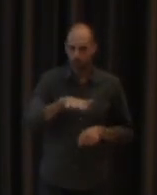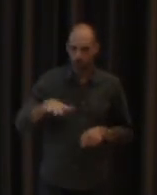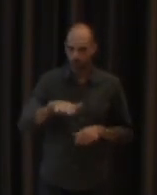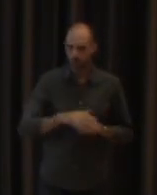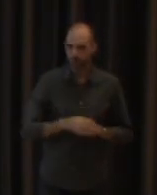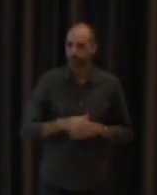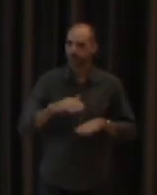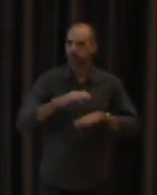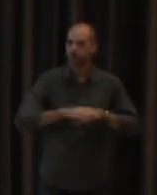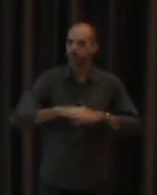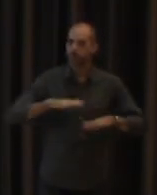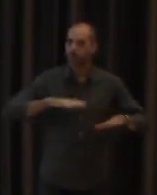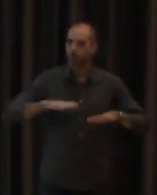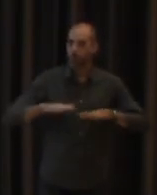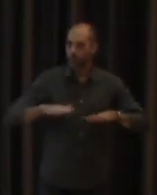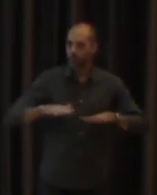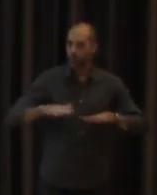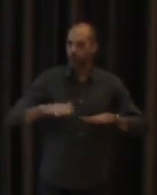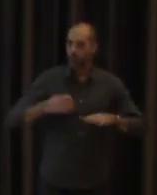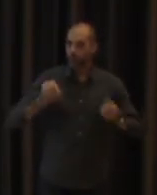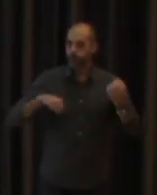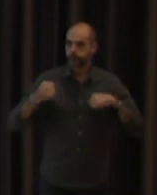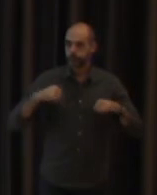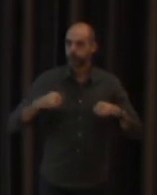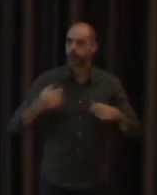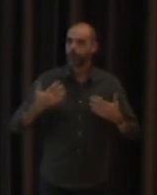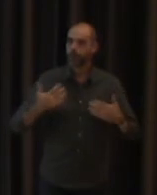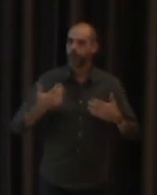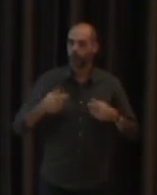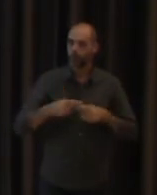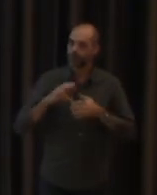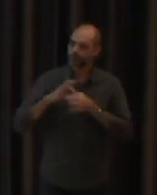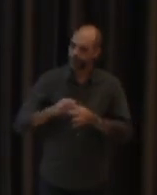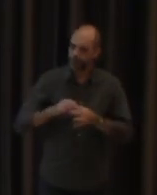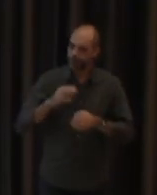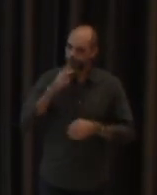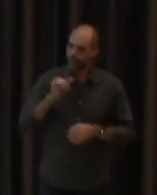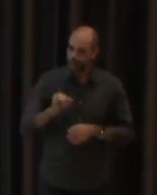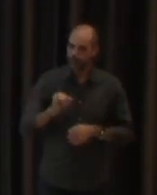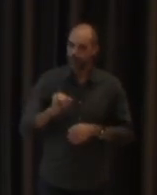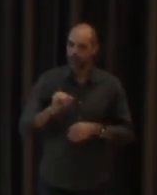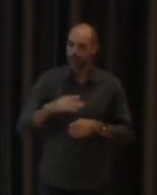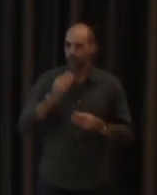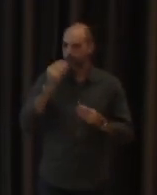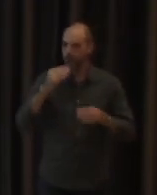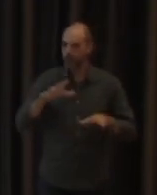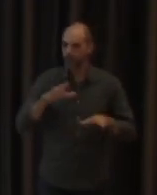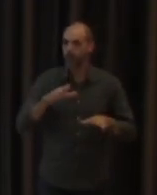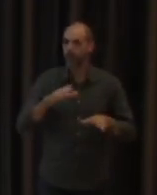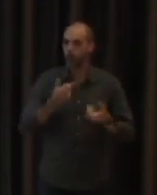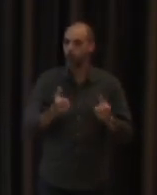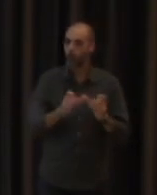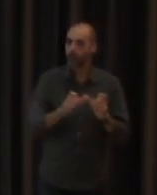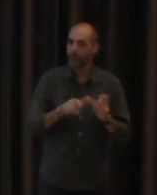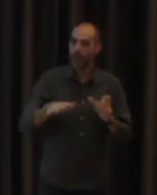els verbs de moviment que hem vist, que reclamaven la presència del pronom i, ho hem vist a 14, per representar el complement de